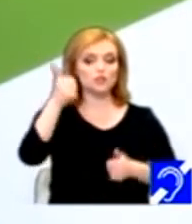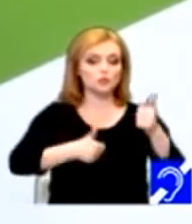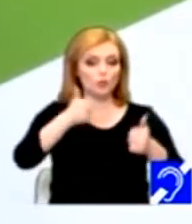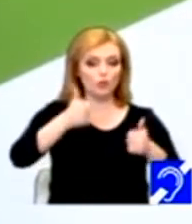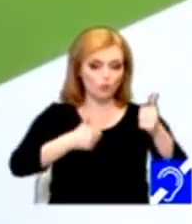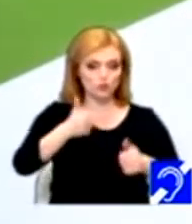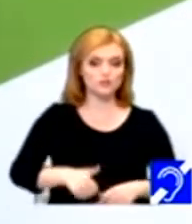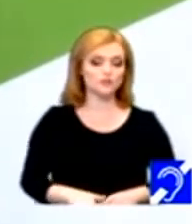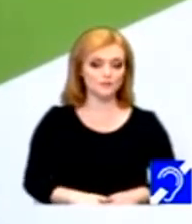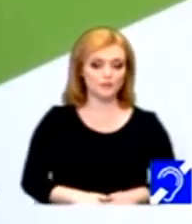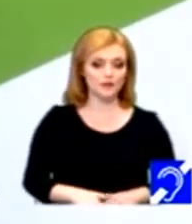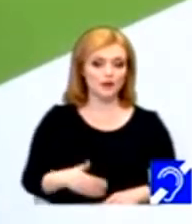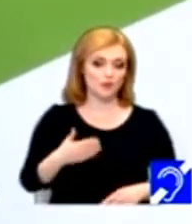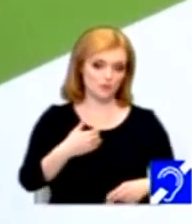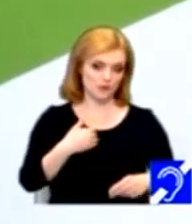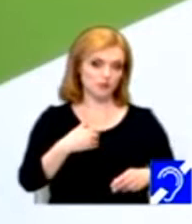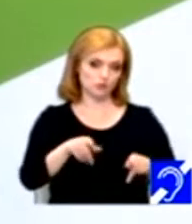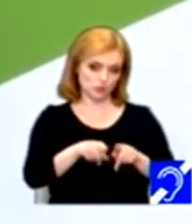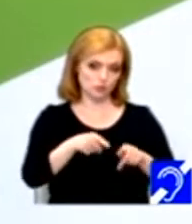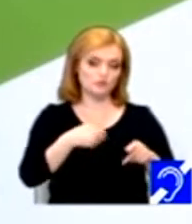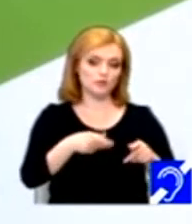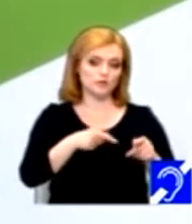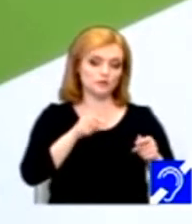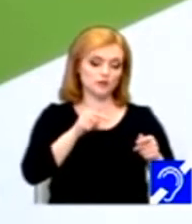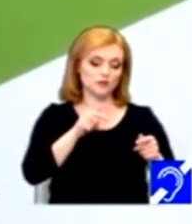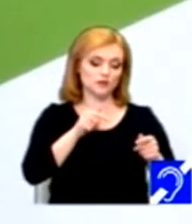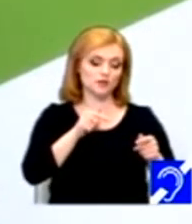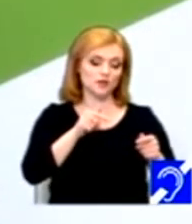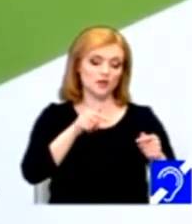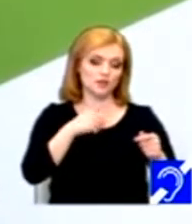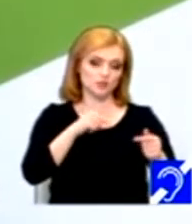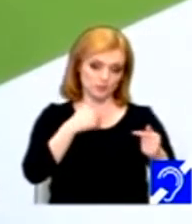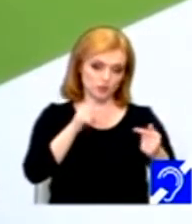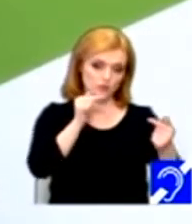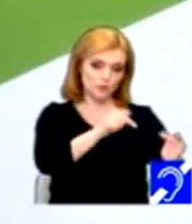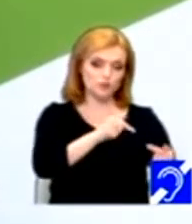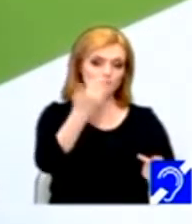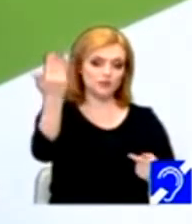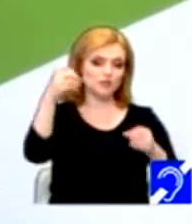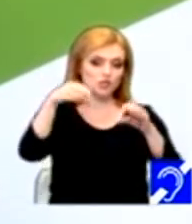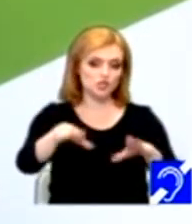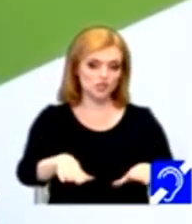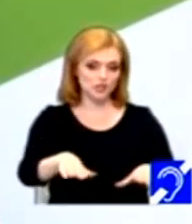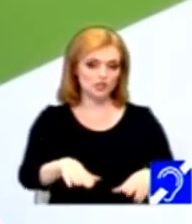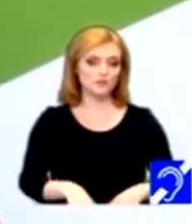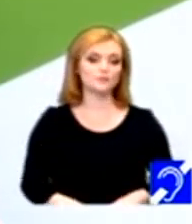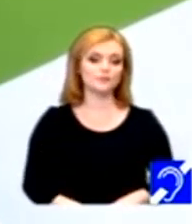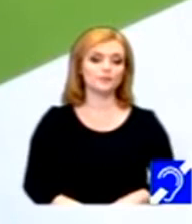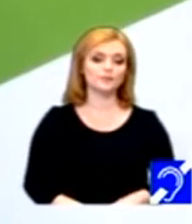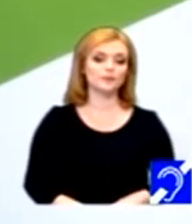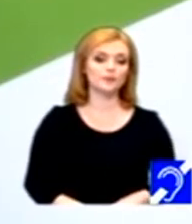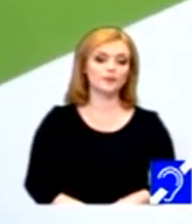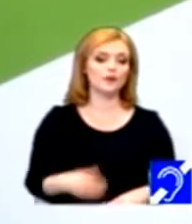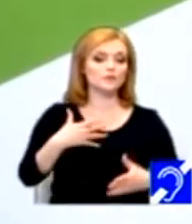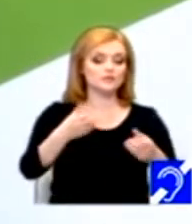когда ВАДА вынесло решение о признании несоответствия Русада кодексу ВАДА и соответствующих последствий,